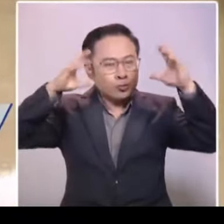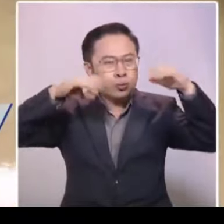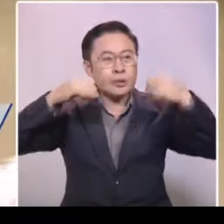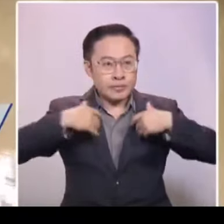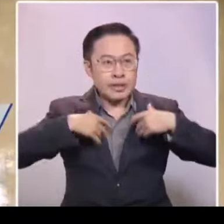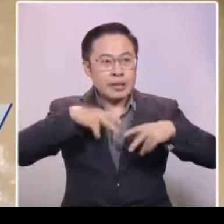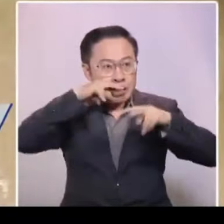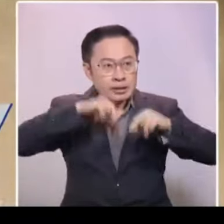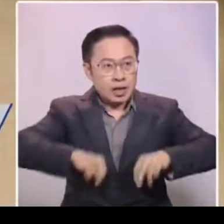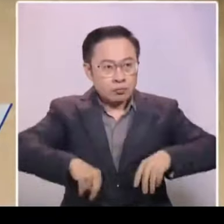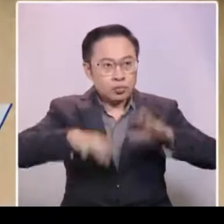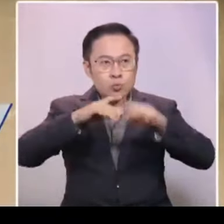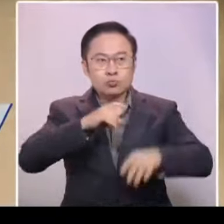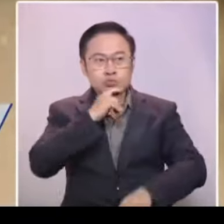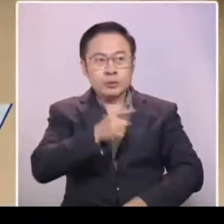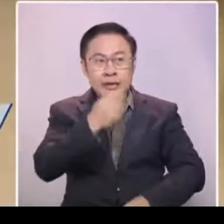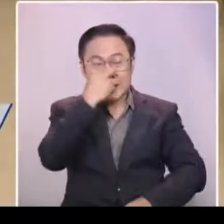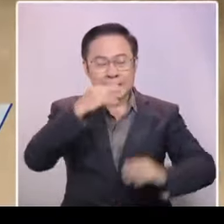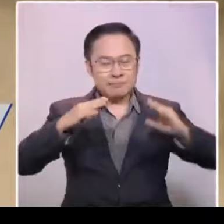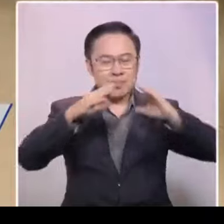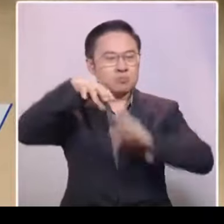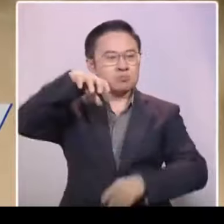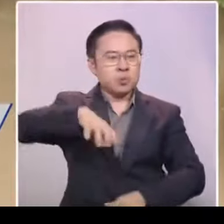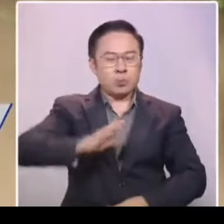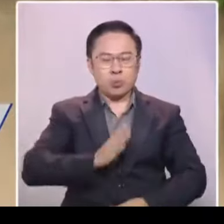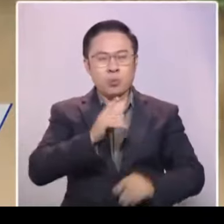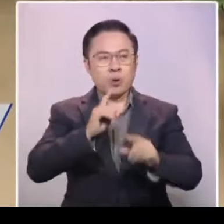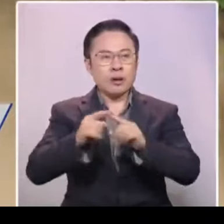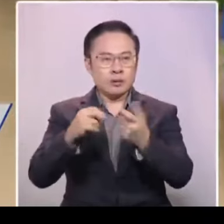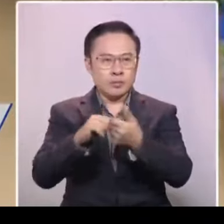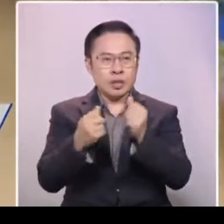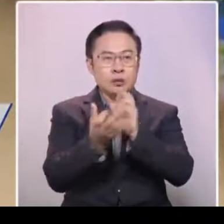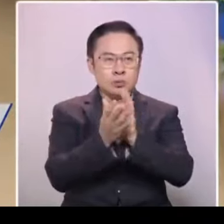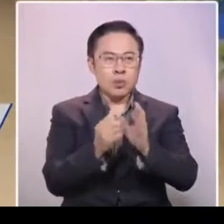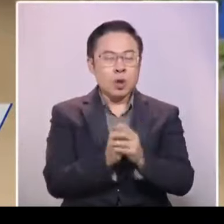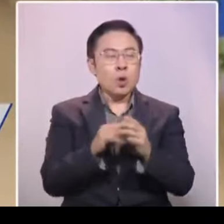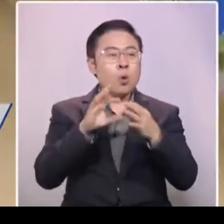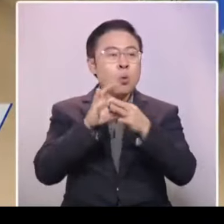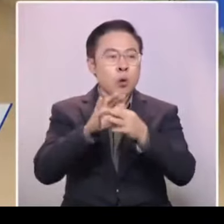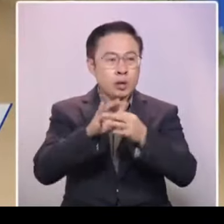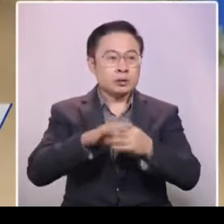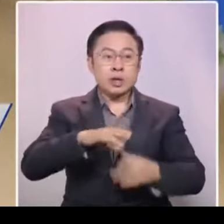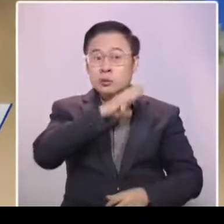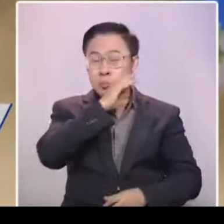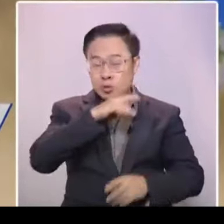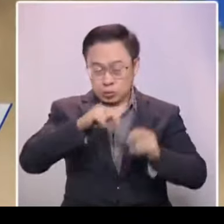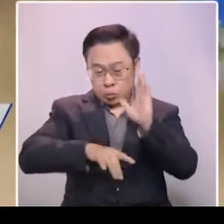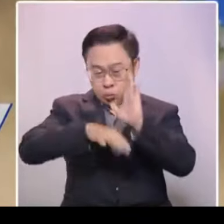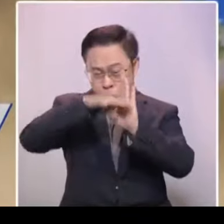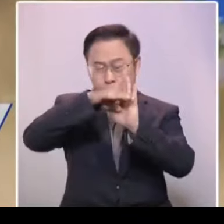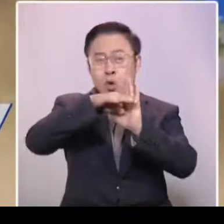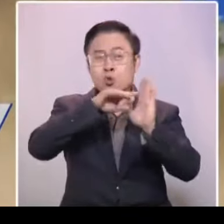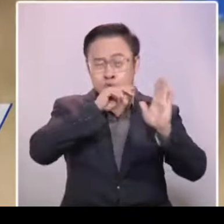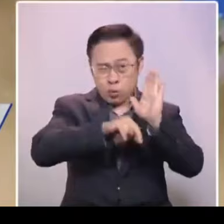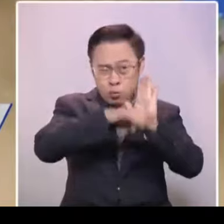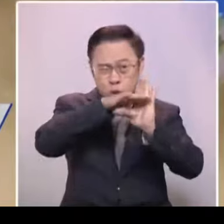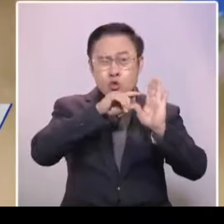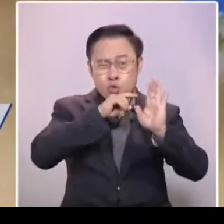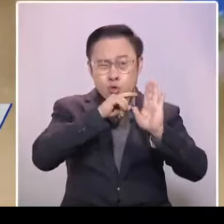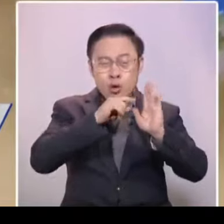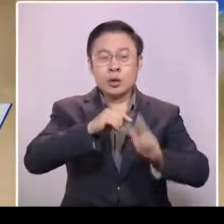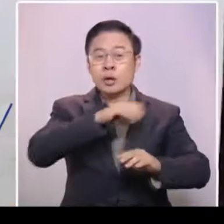ยังคุอยู่ในระดับเดิมเจ้าของรีสอร์ทเขากลัวว่าน้ำระลอกใหม่มันจะมาเติมอันเก่ายังไม่ทัน